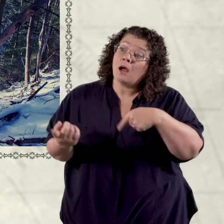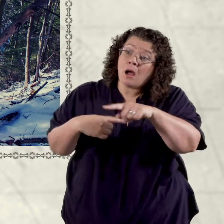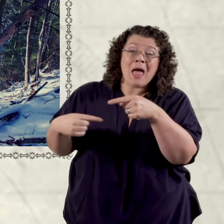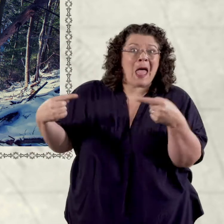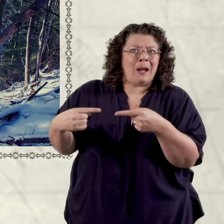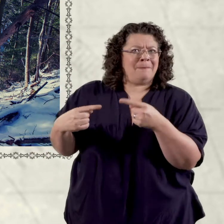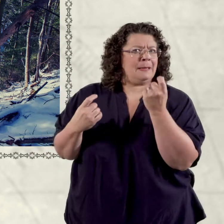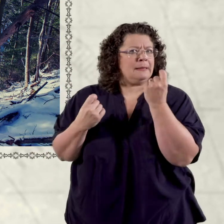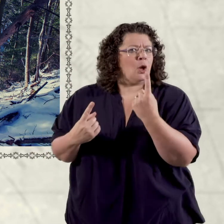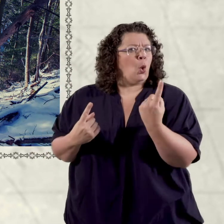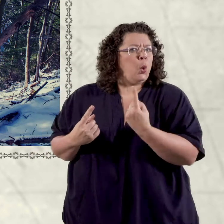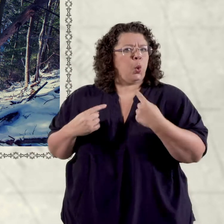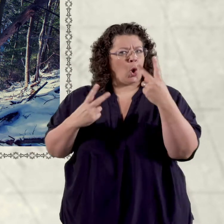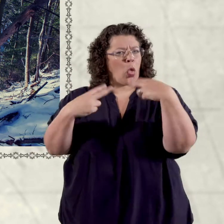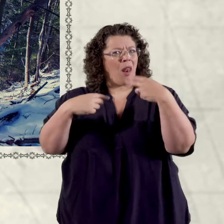oedd y tywysog.